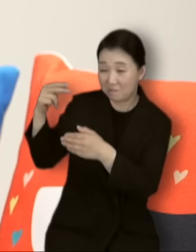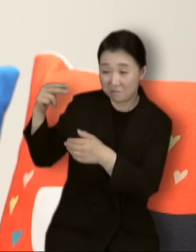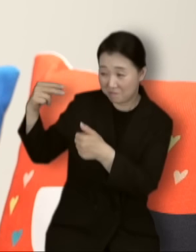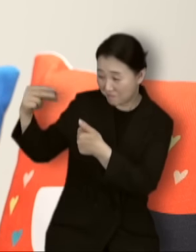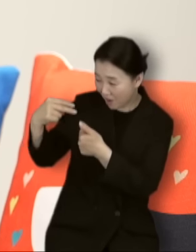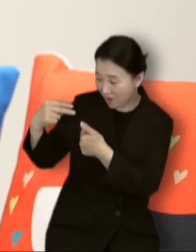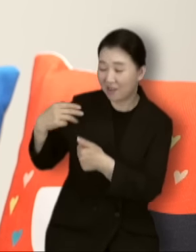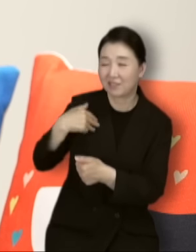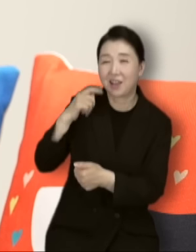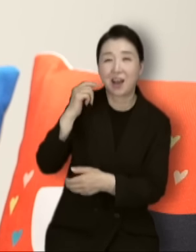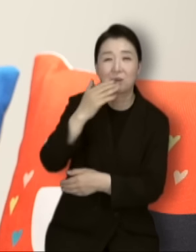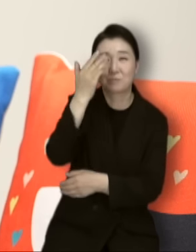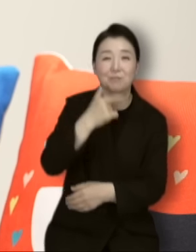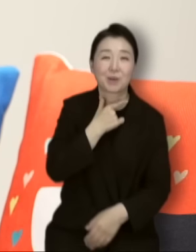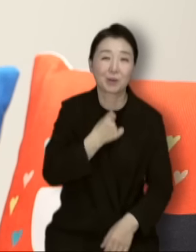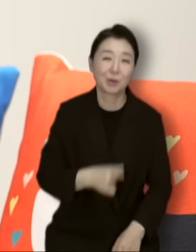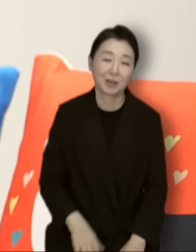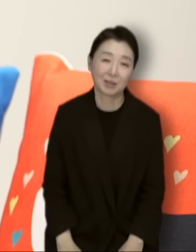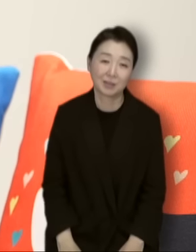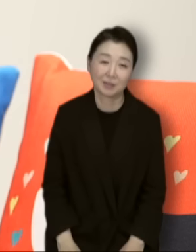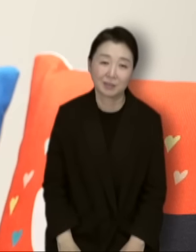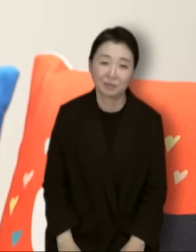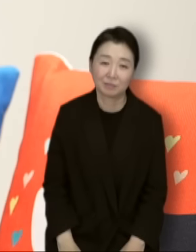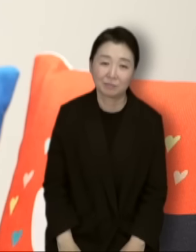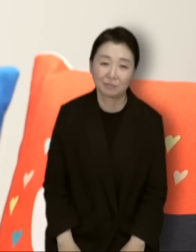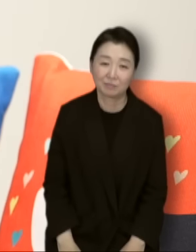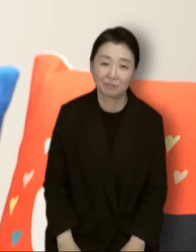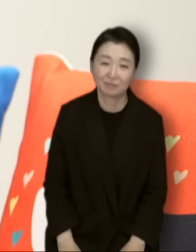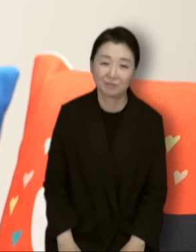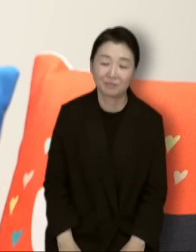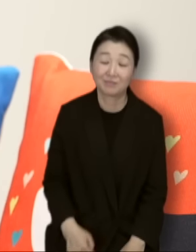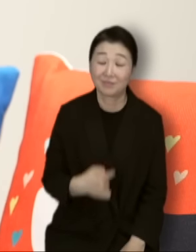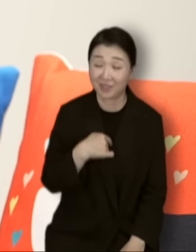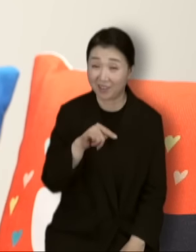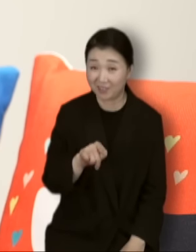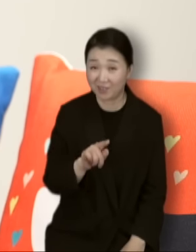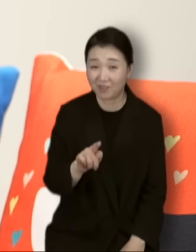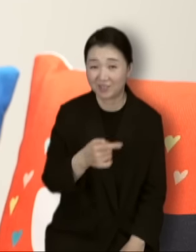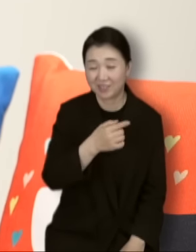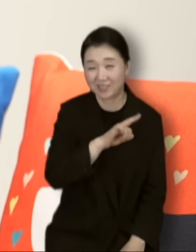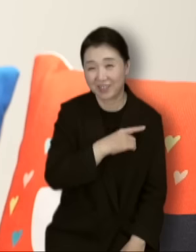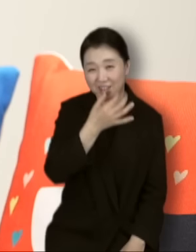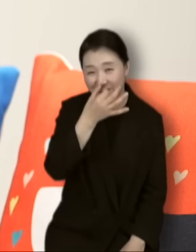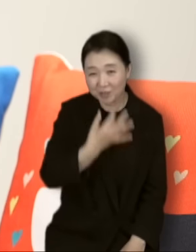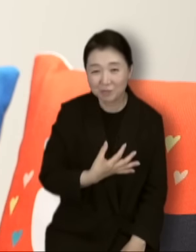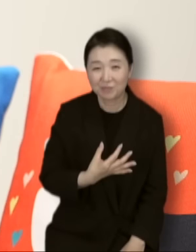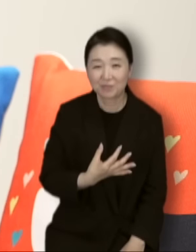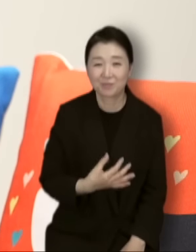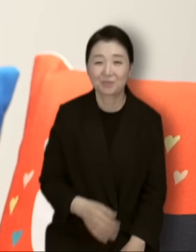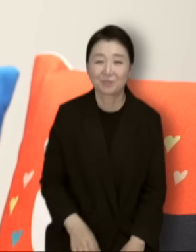하나님이 보시기에 아름다웠으면 좋겠어요 그래서 그 부분이 가장